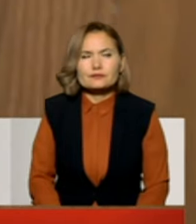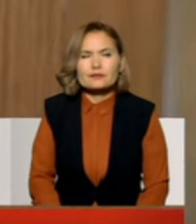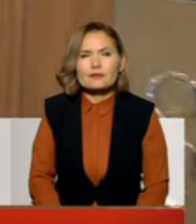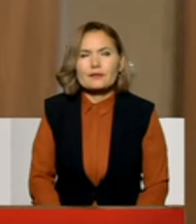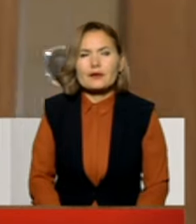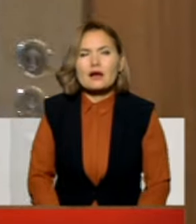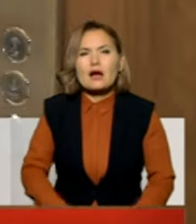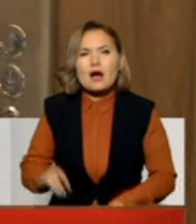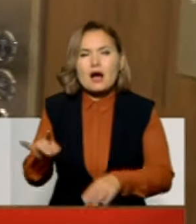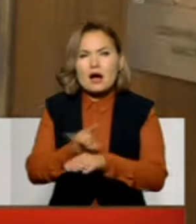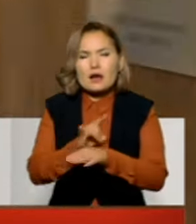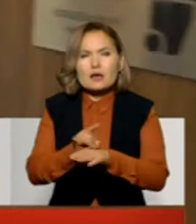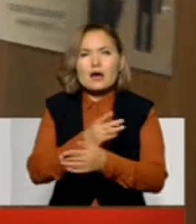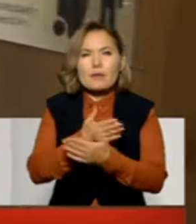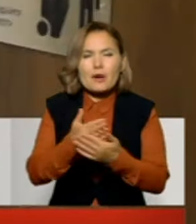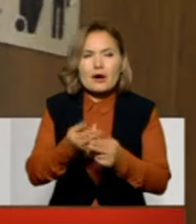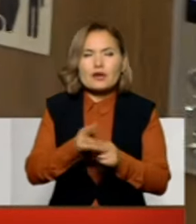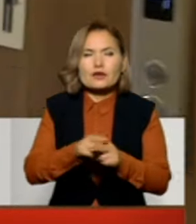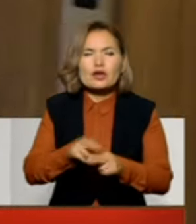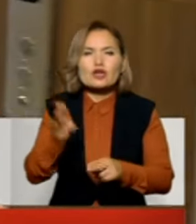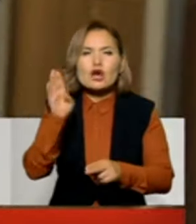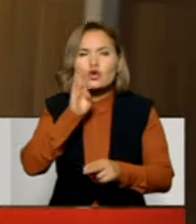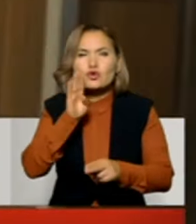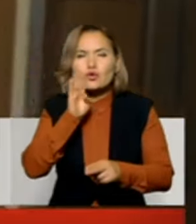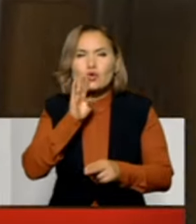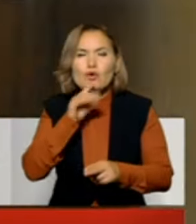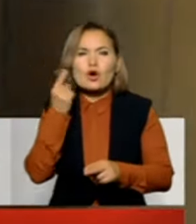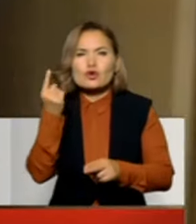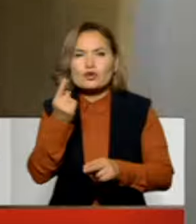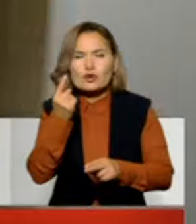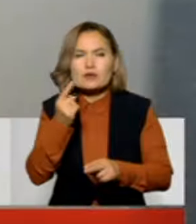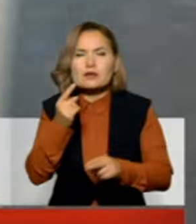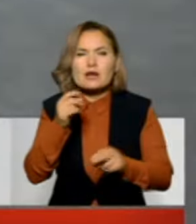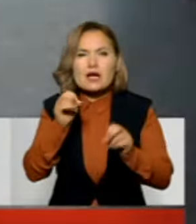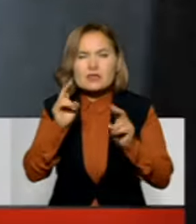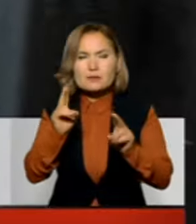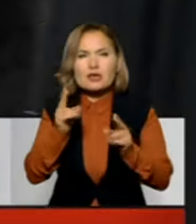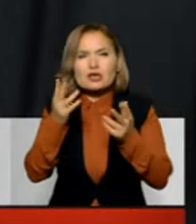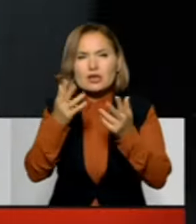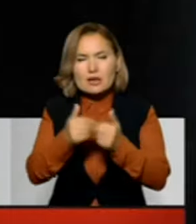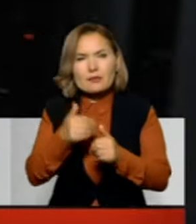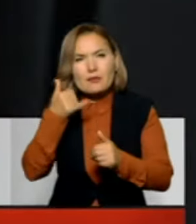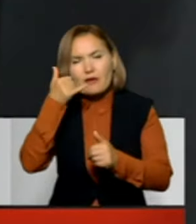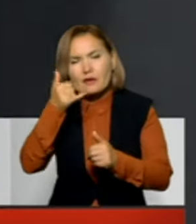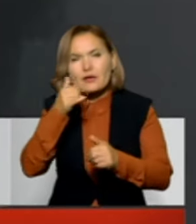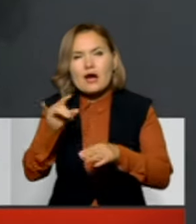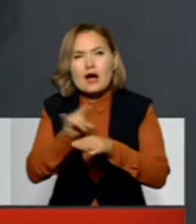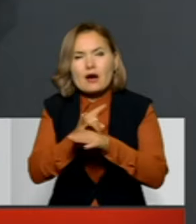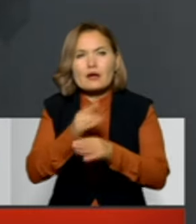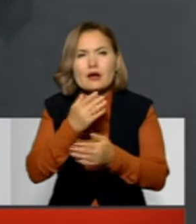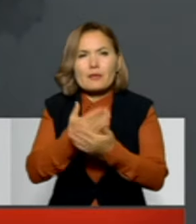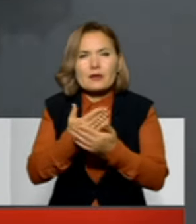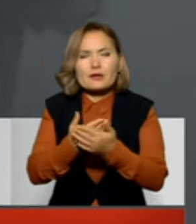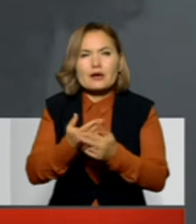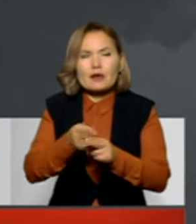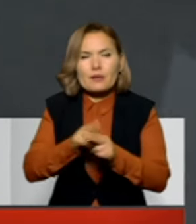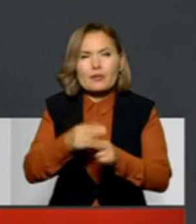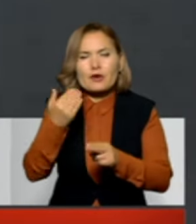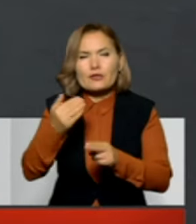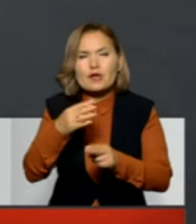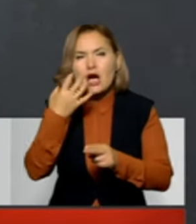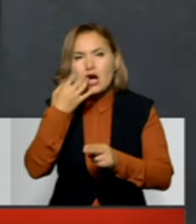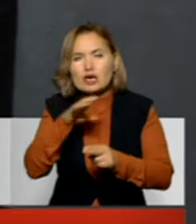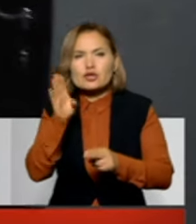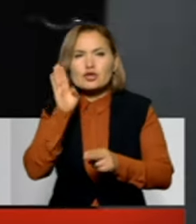Сондай-ақ алаяқтар су жабдықтау мекемесінің атынан хабарласады. Олар ыстық және суық су көрсеткішін сұрайды. Мәселен, мұнда ыстық